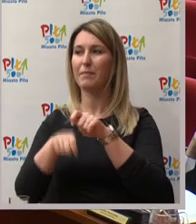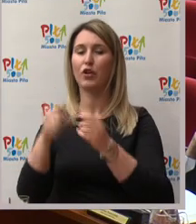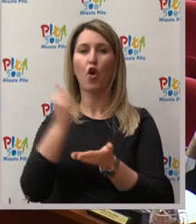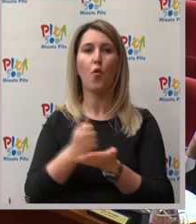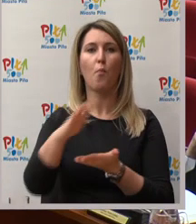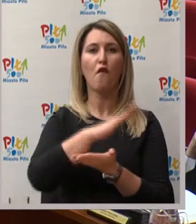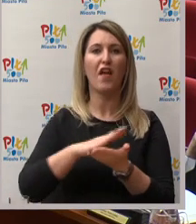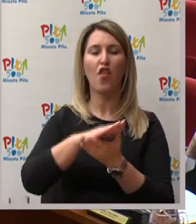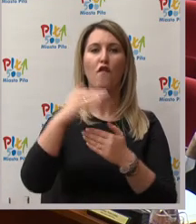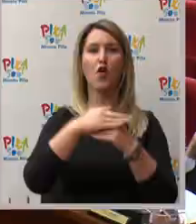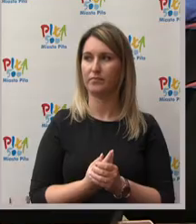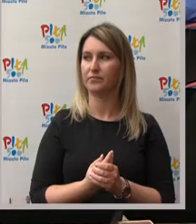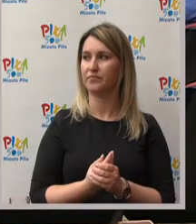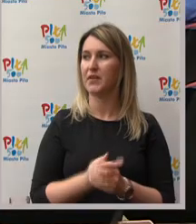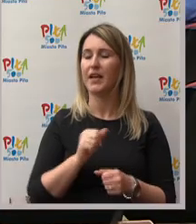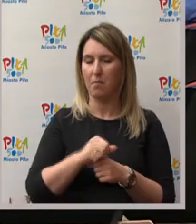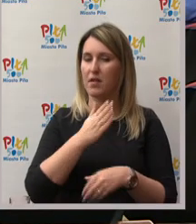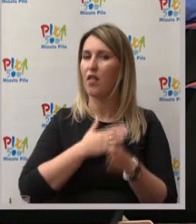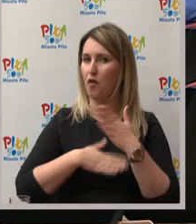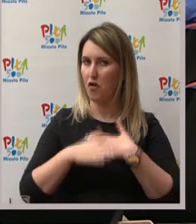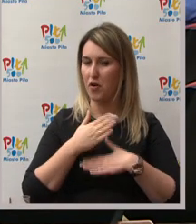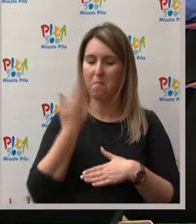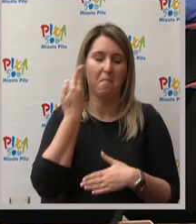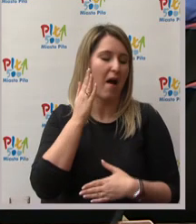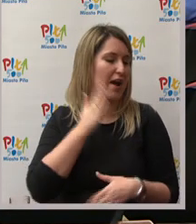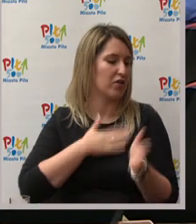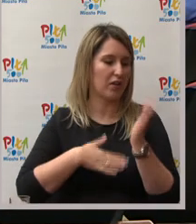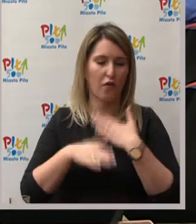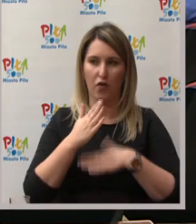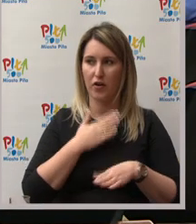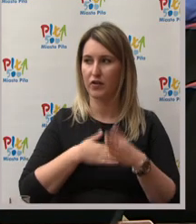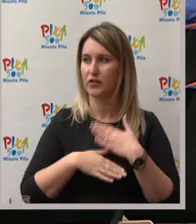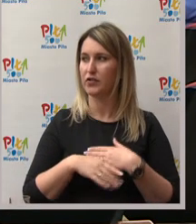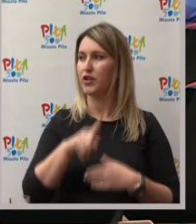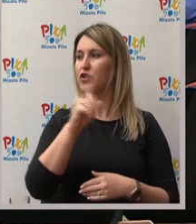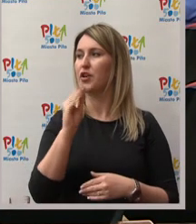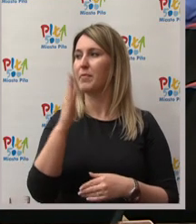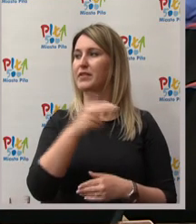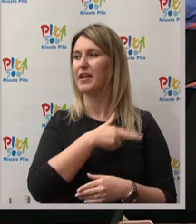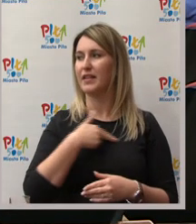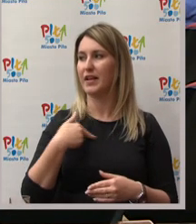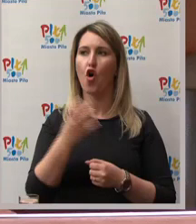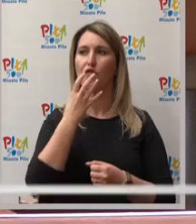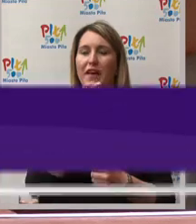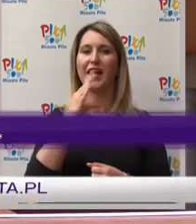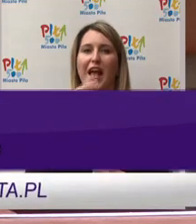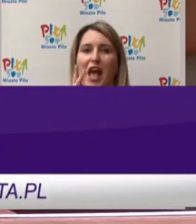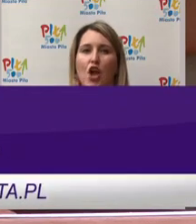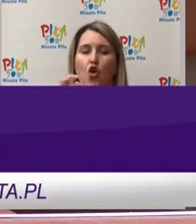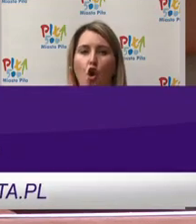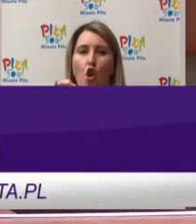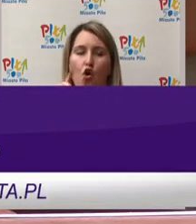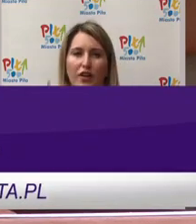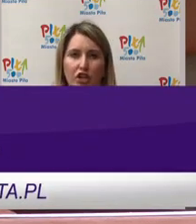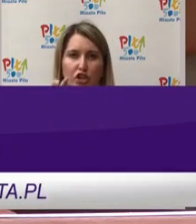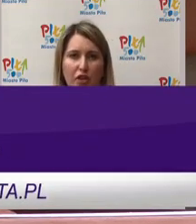przez radnych niemal jednogłośnie. Podobnie było z projektem dopłat do wymiany starych i nieekologicznych pieców oraz kotłów. Wnioski będzie